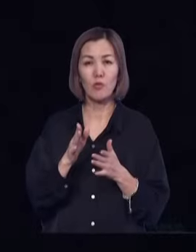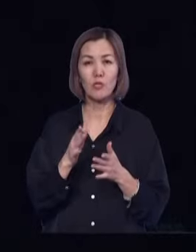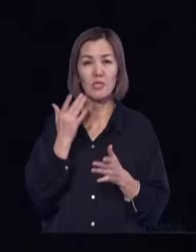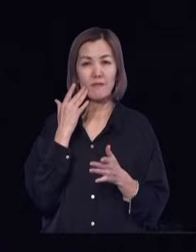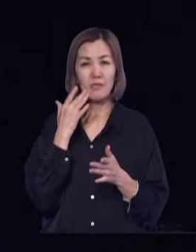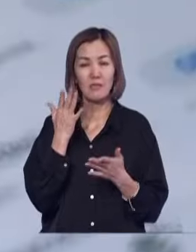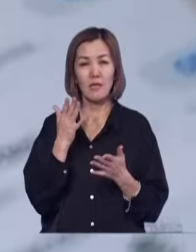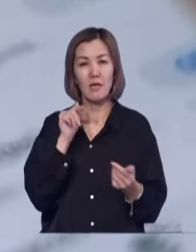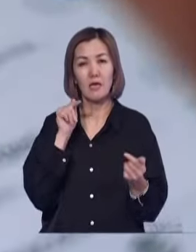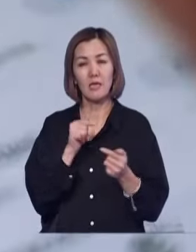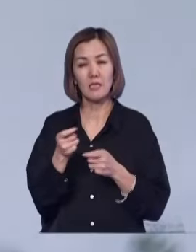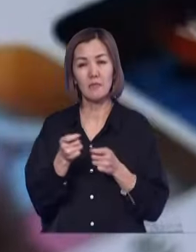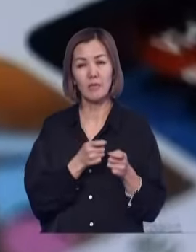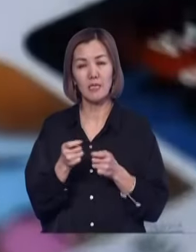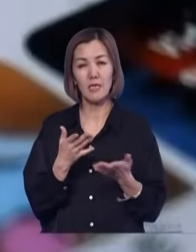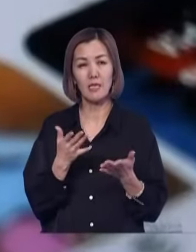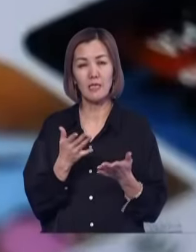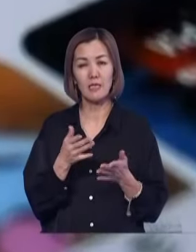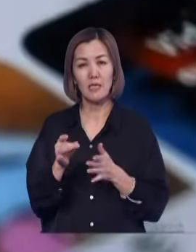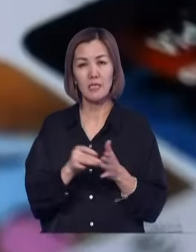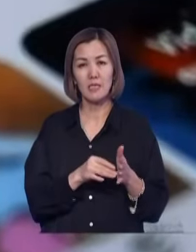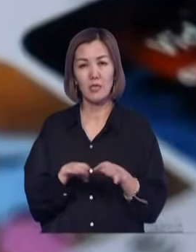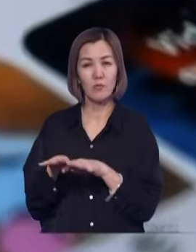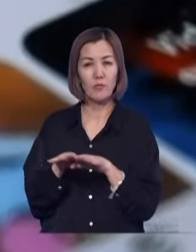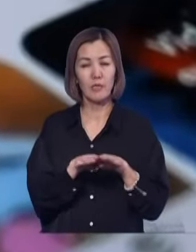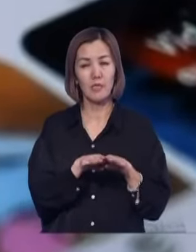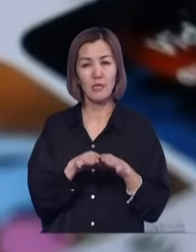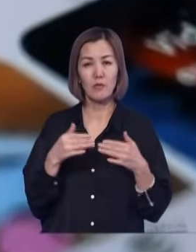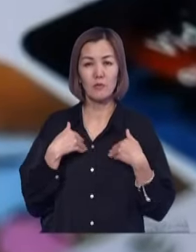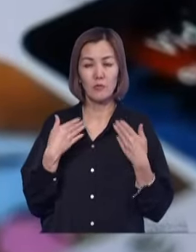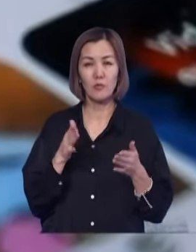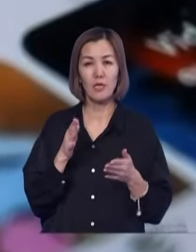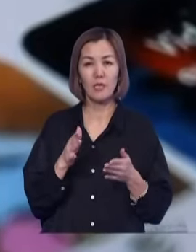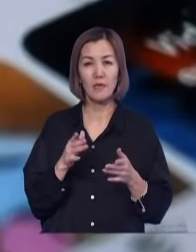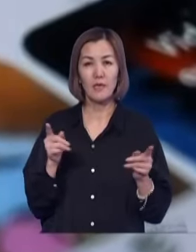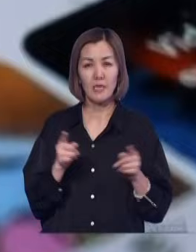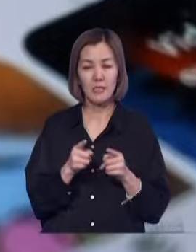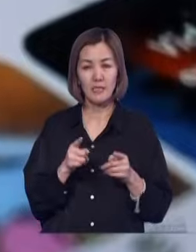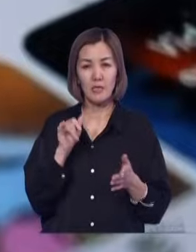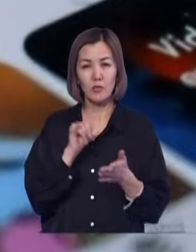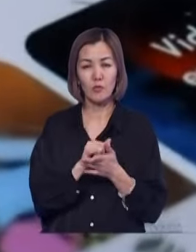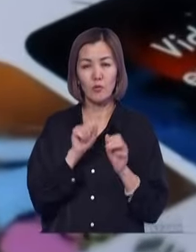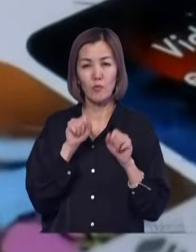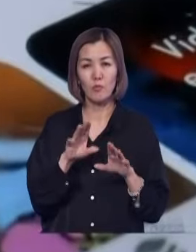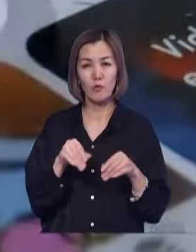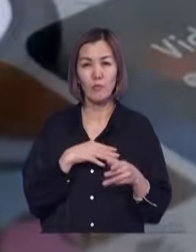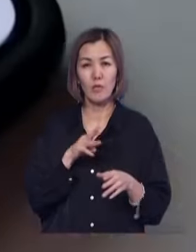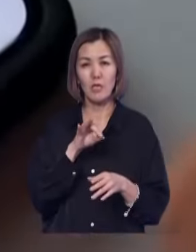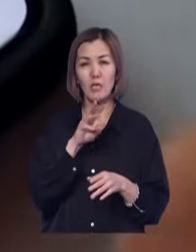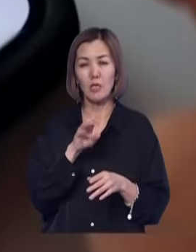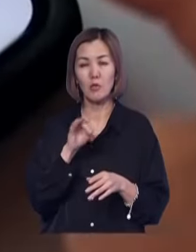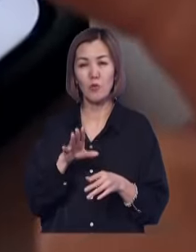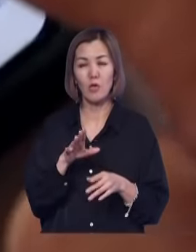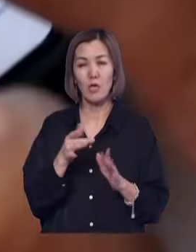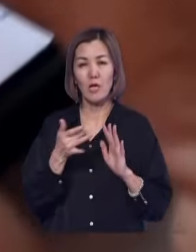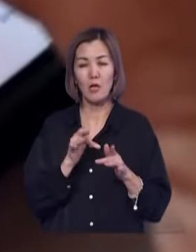келген қарсылас басқаратын қолданбаларға бірдей шараларды қолдануды ұсынады. Қысқа бейнелерді жүктеуге мүмкіндік беретін TikTok әлеуметтік